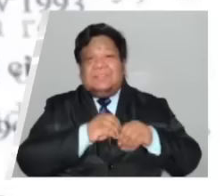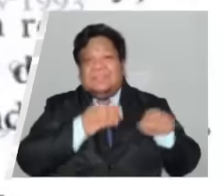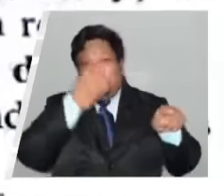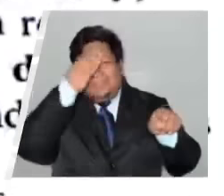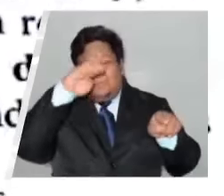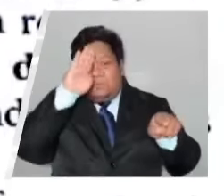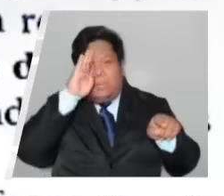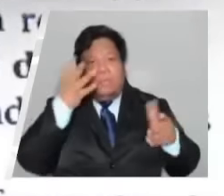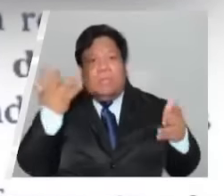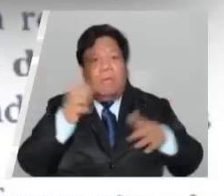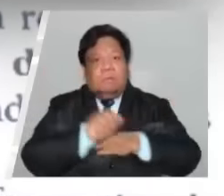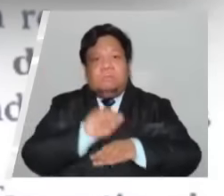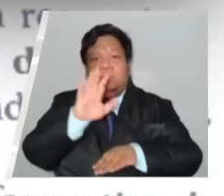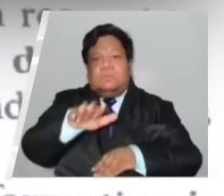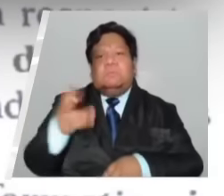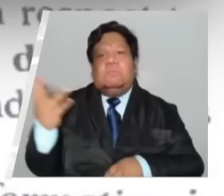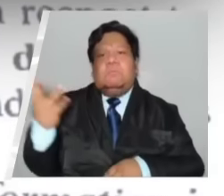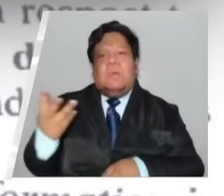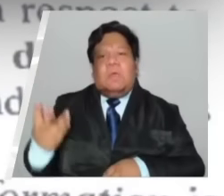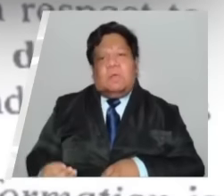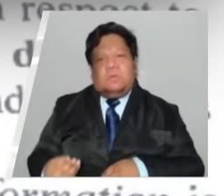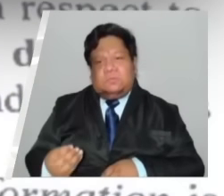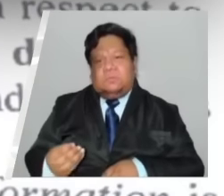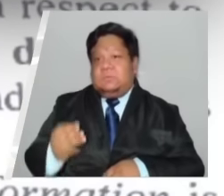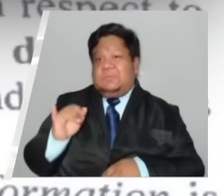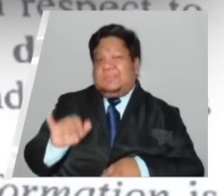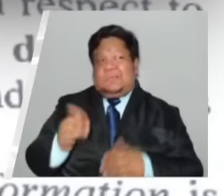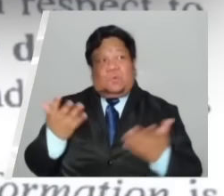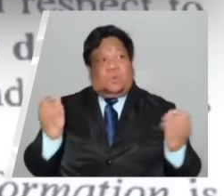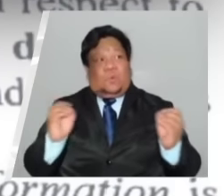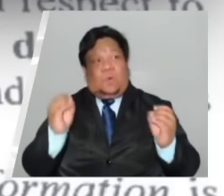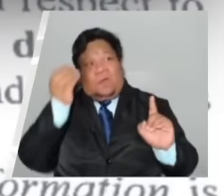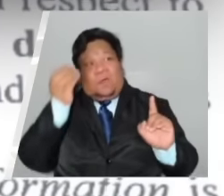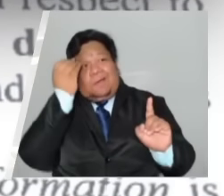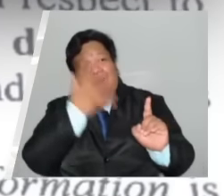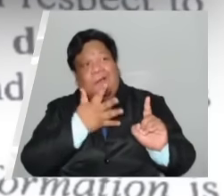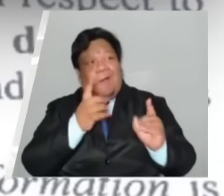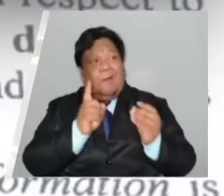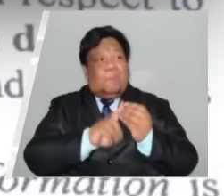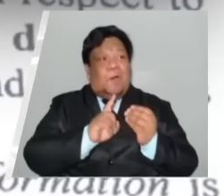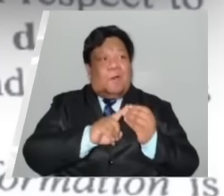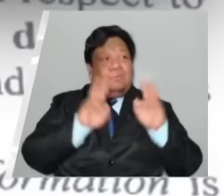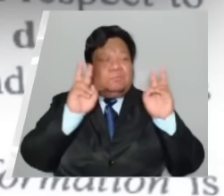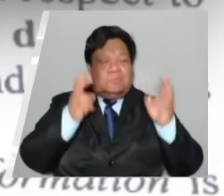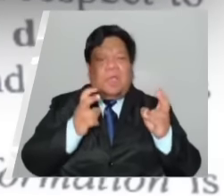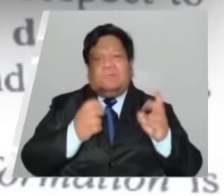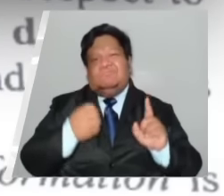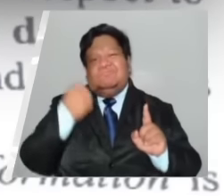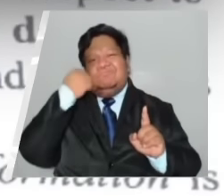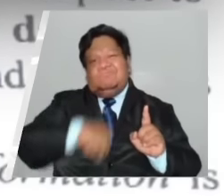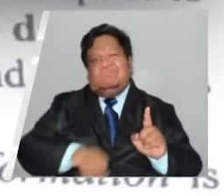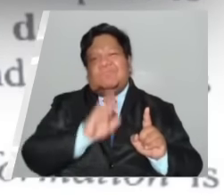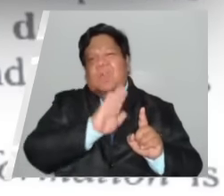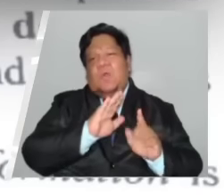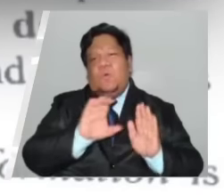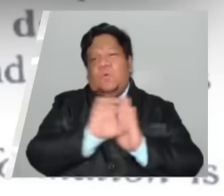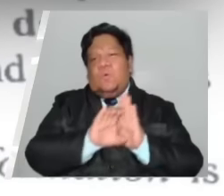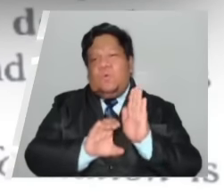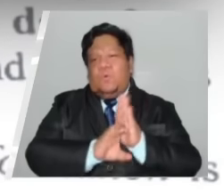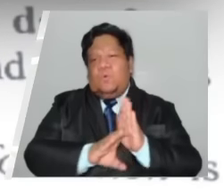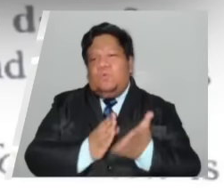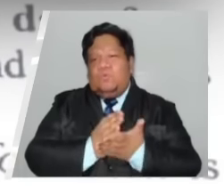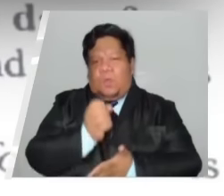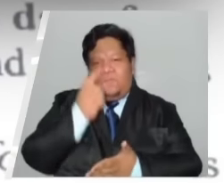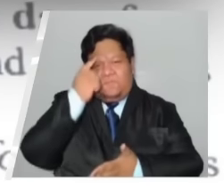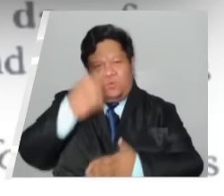isinilbi dahil hindi na notify ang aktres. Malinaw na paglabag daw ito sa kanyang constitutional right to due process na